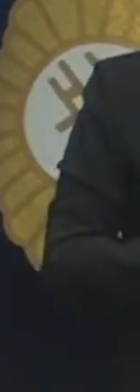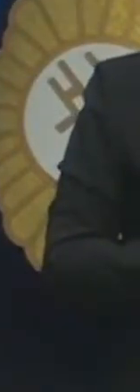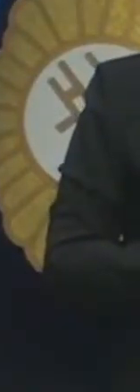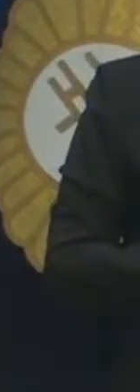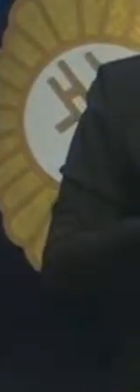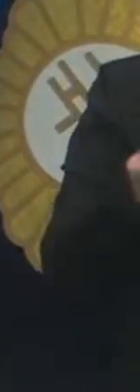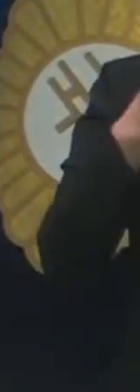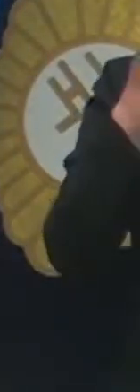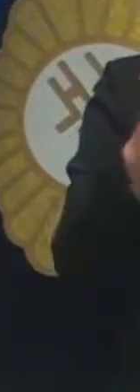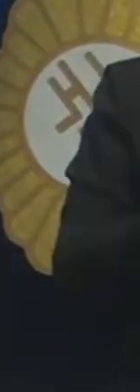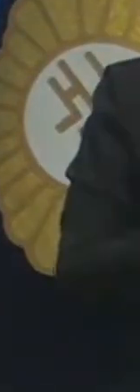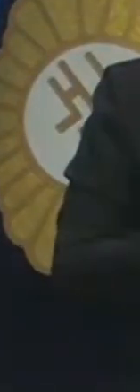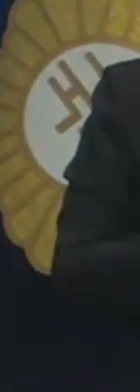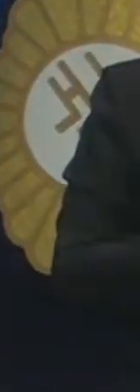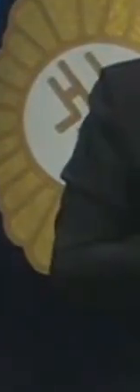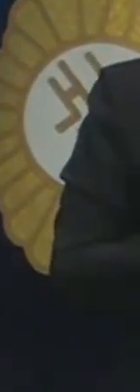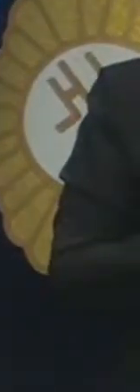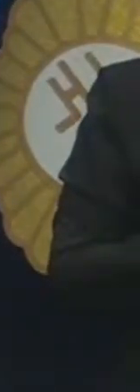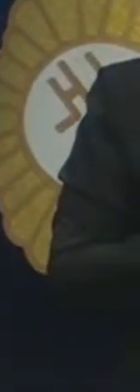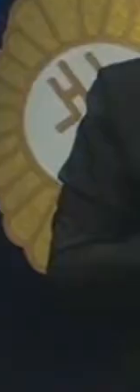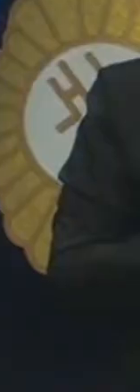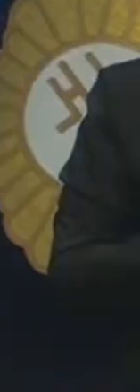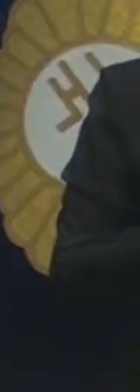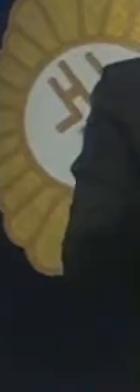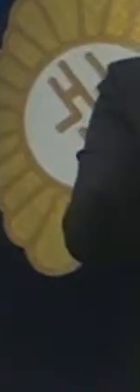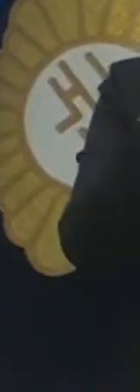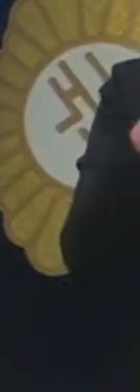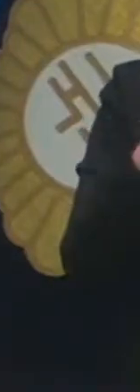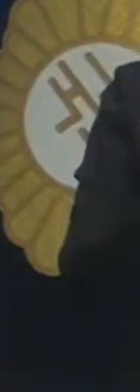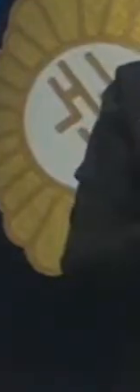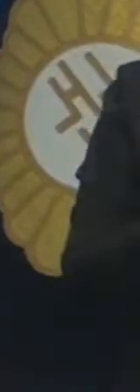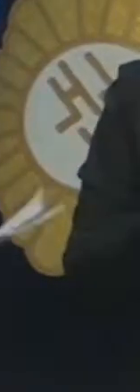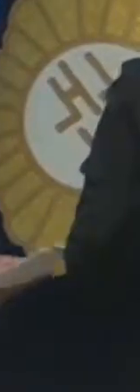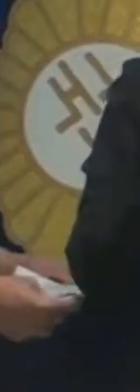네, 다음으로는 안수영 마스터즈 플러스 팀장님 나누겠습니다.